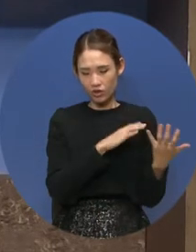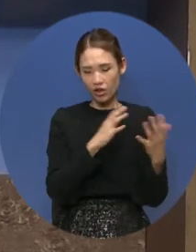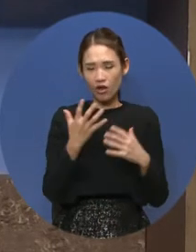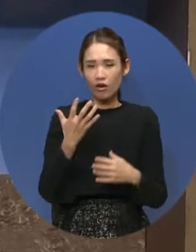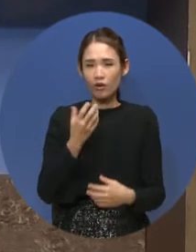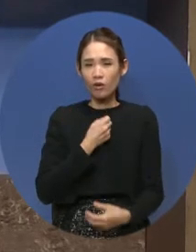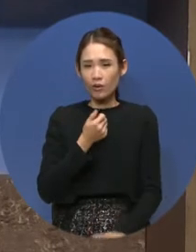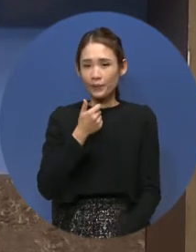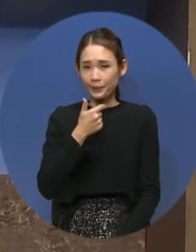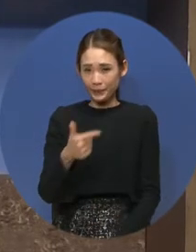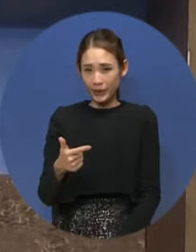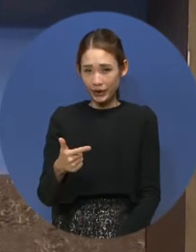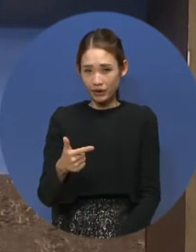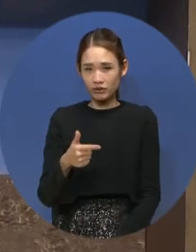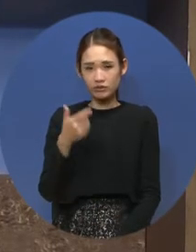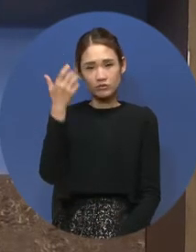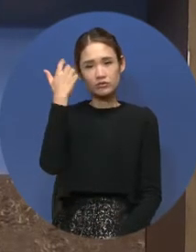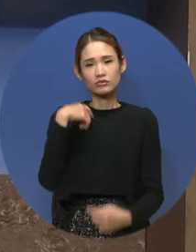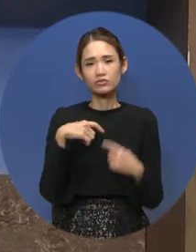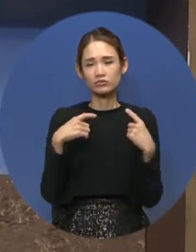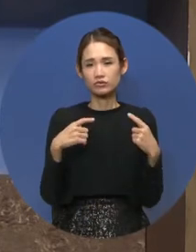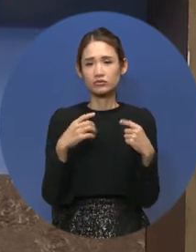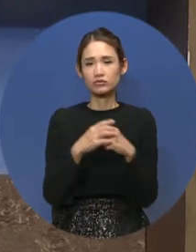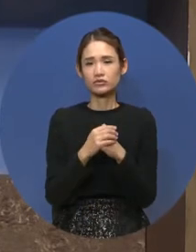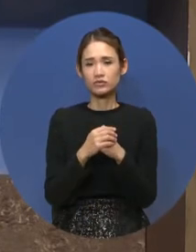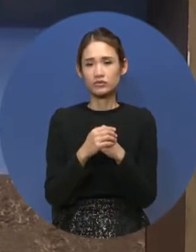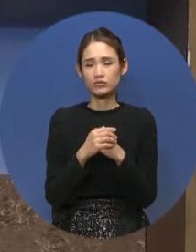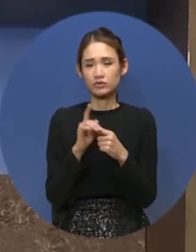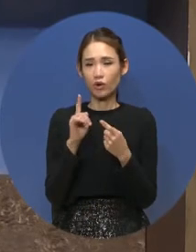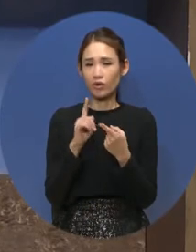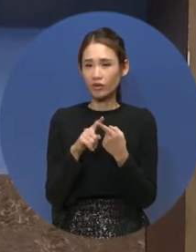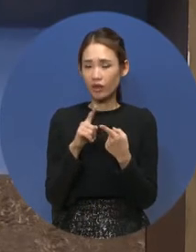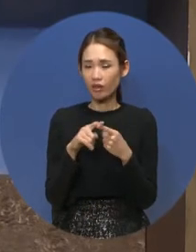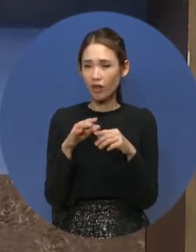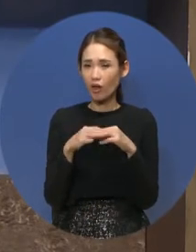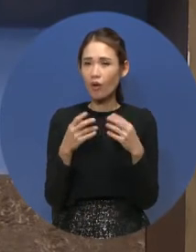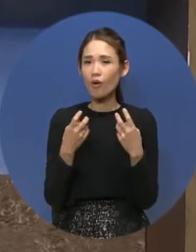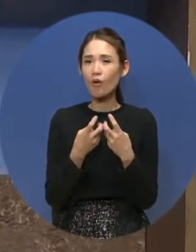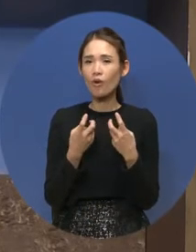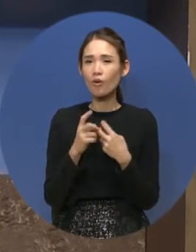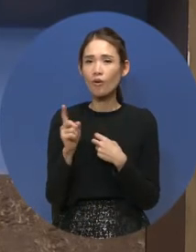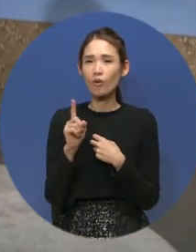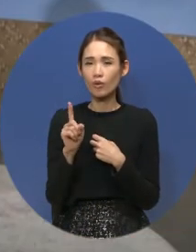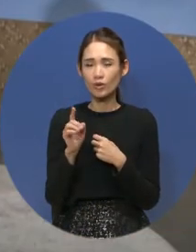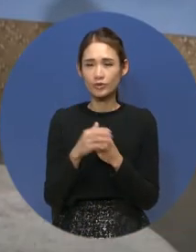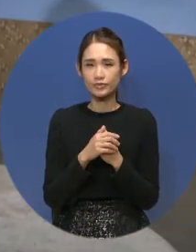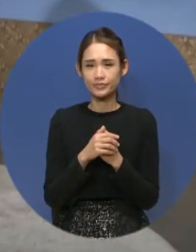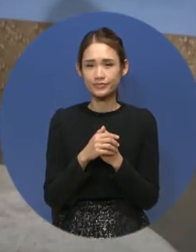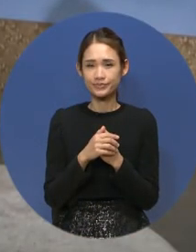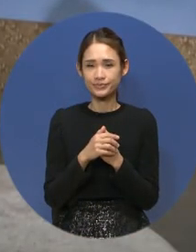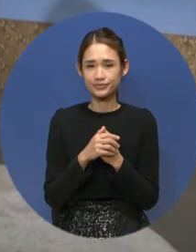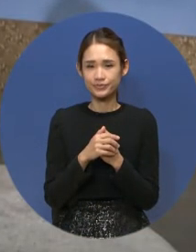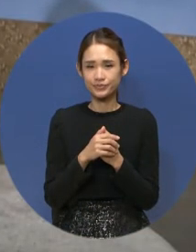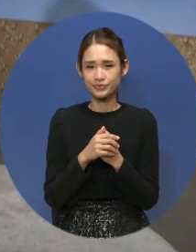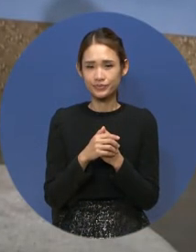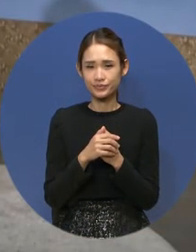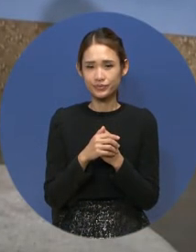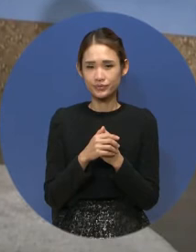입었는데요. 영등포구에서는 코로나19를 어떻게 대응을 하셨나요? 그